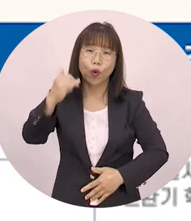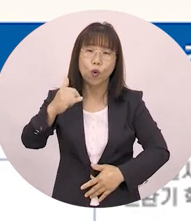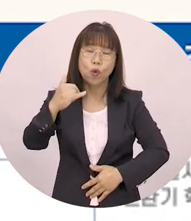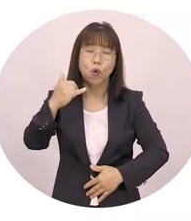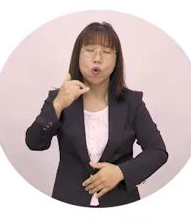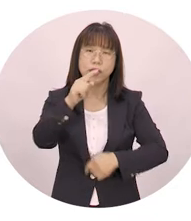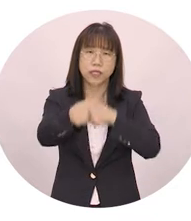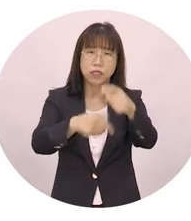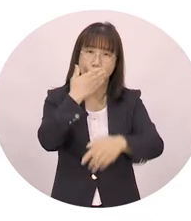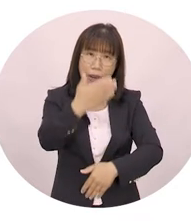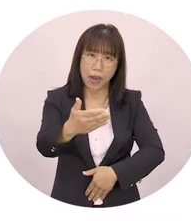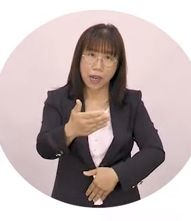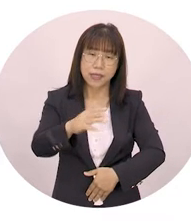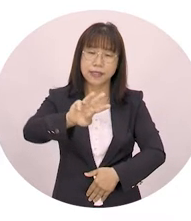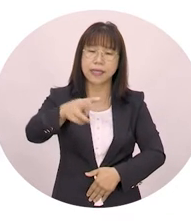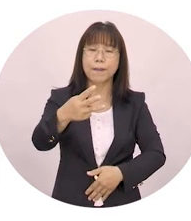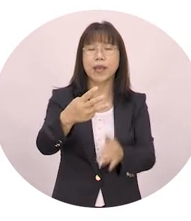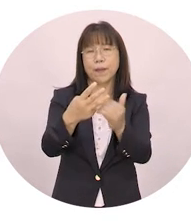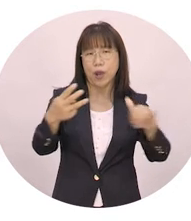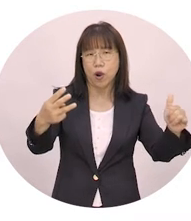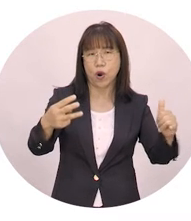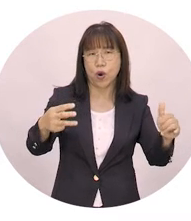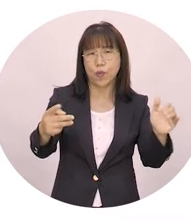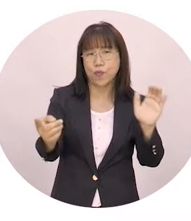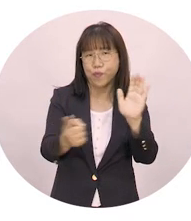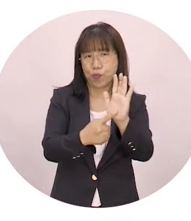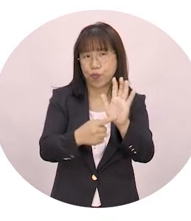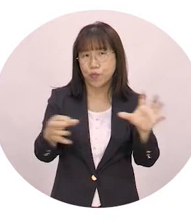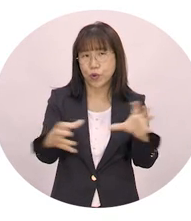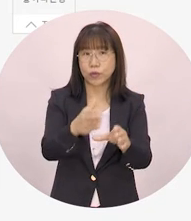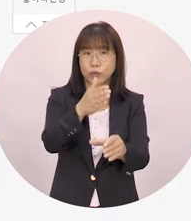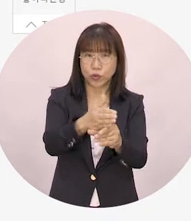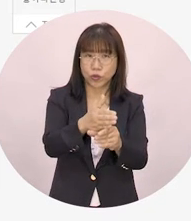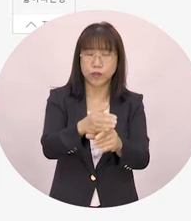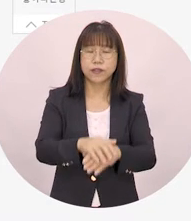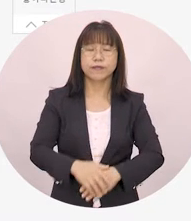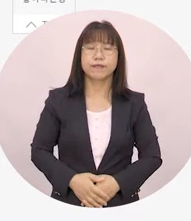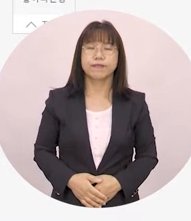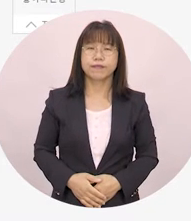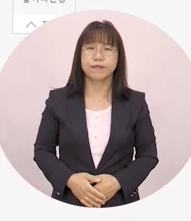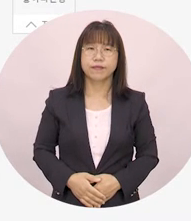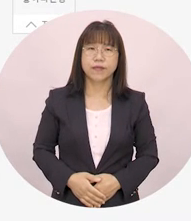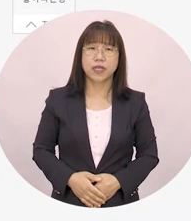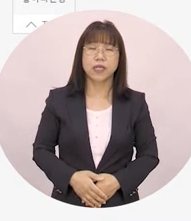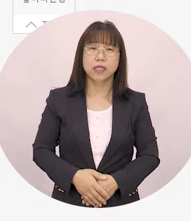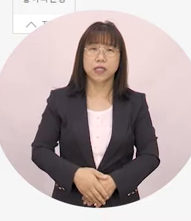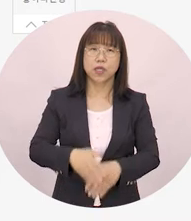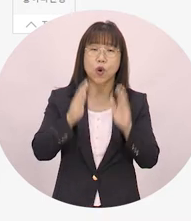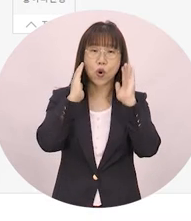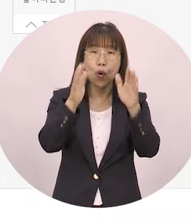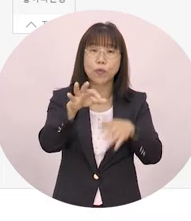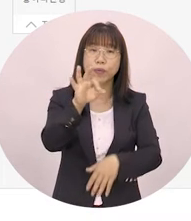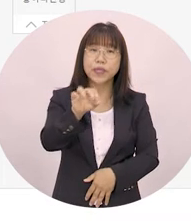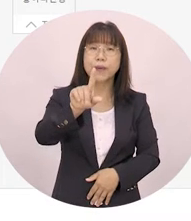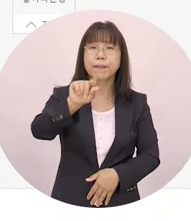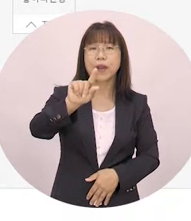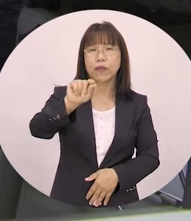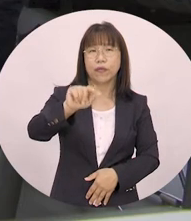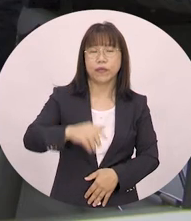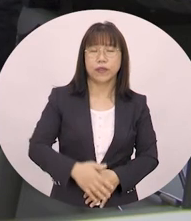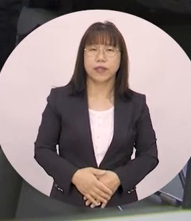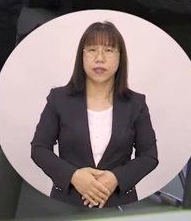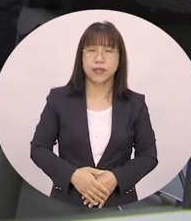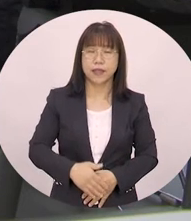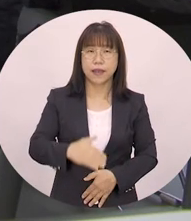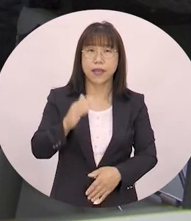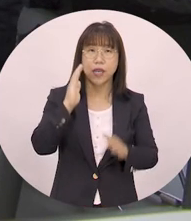신청 가능하며 선착순 300명을 모집합니다. 강서 평생학습관 홈페이지에서 신청할 수 있으며 수강료는 만